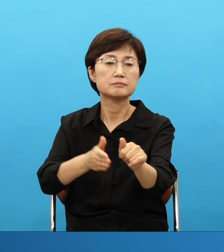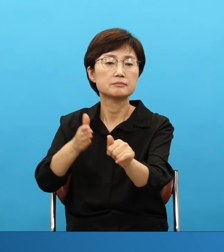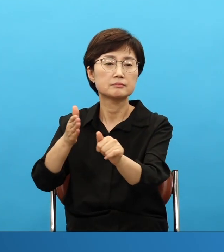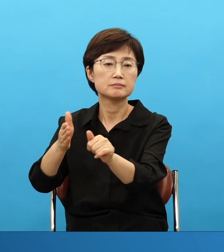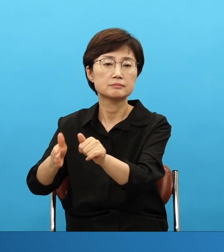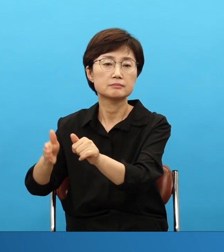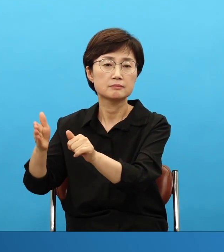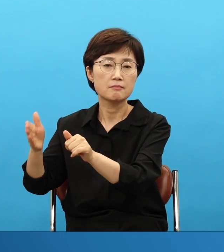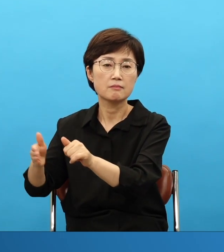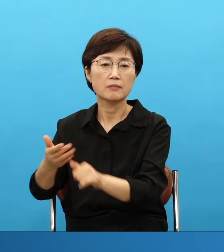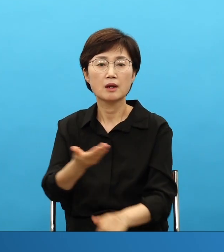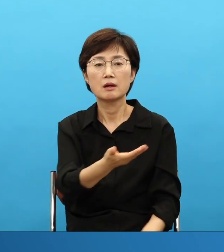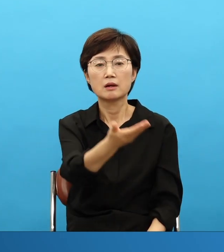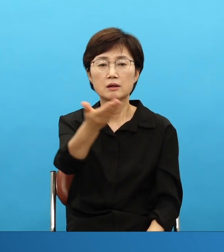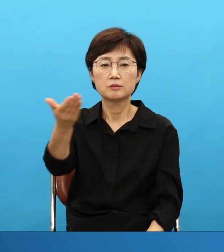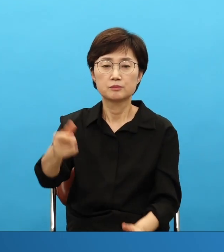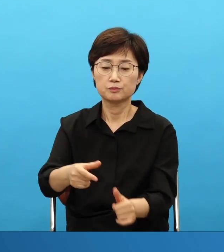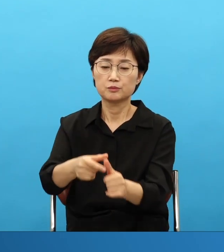하라